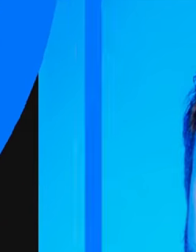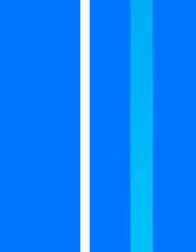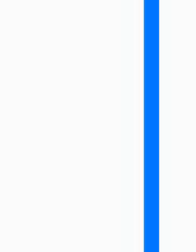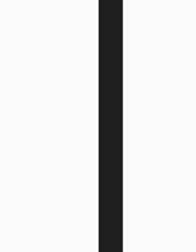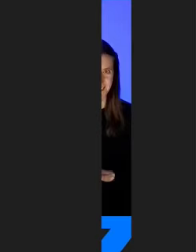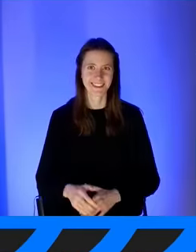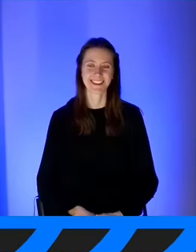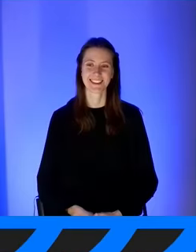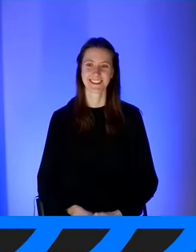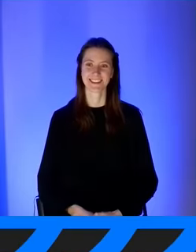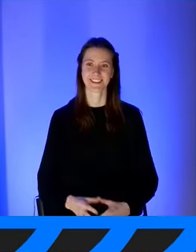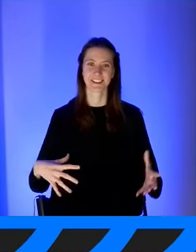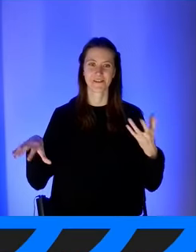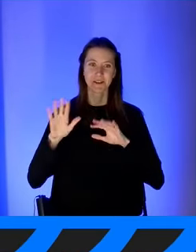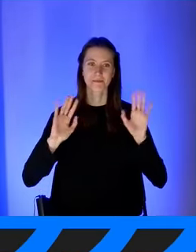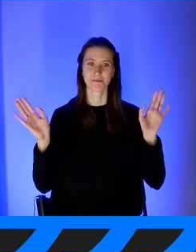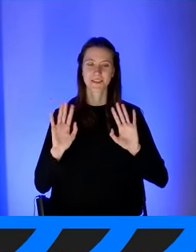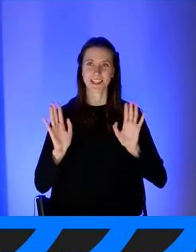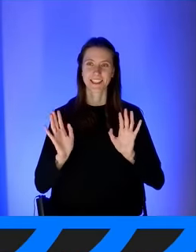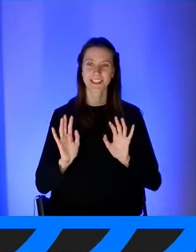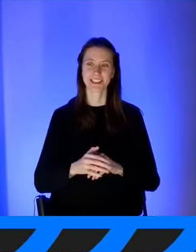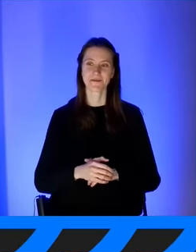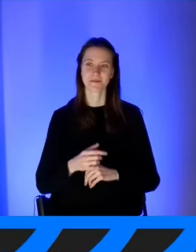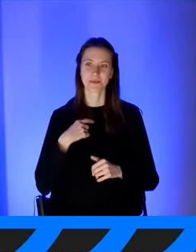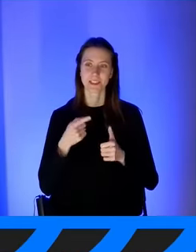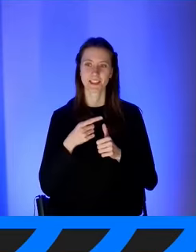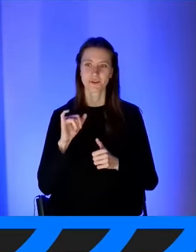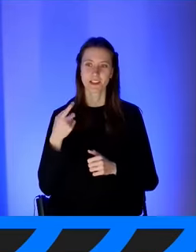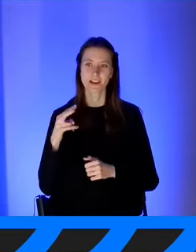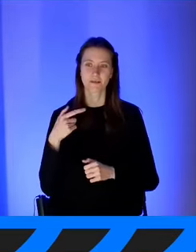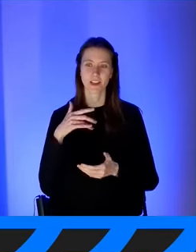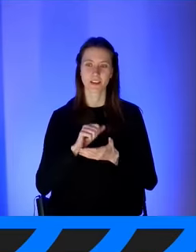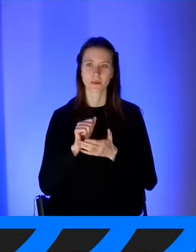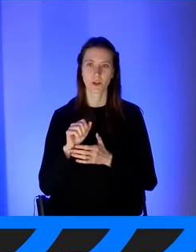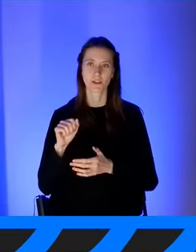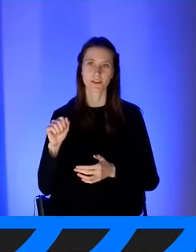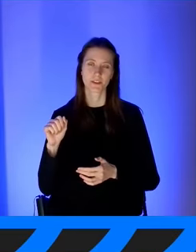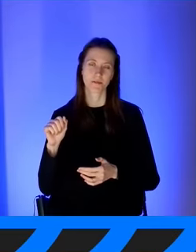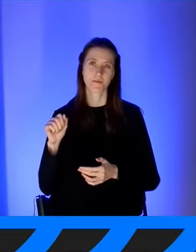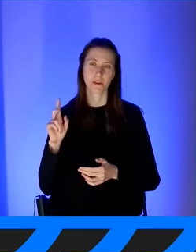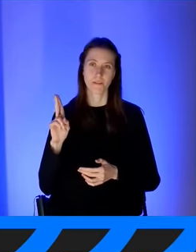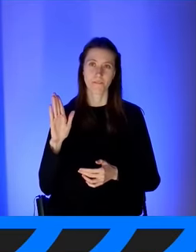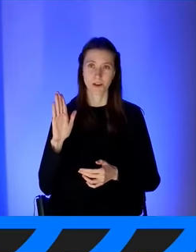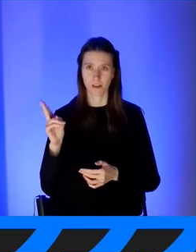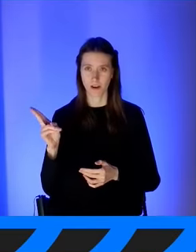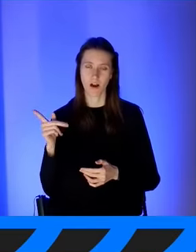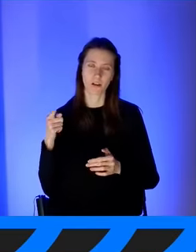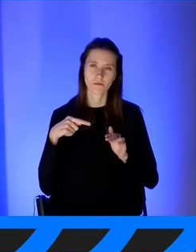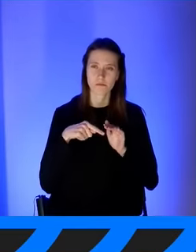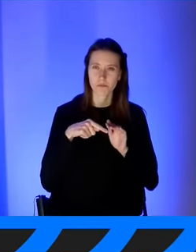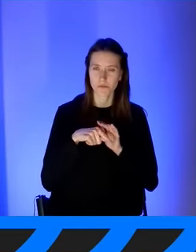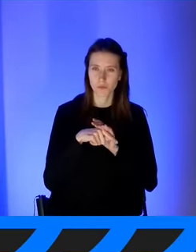подход ребят Всем привет А меня зовут Я занимаюсь ВКонтакте инфраструктурой разработкой